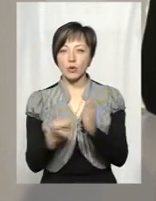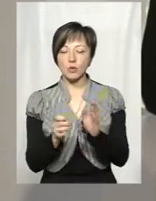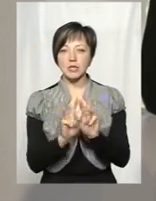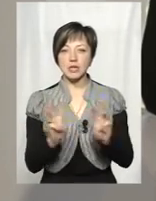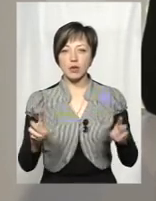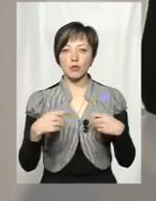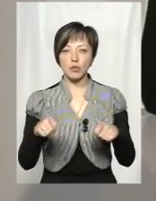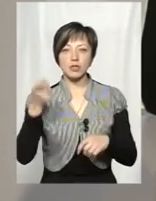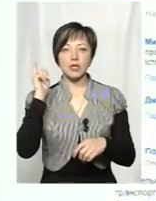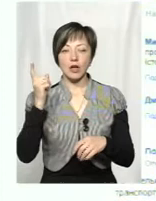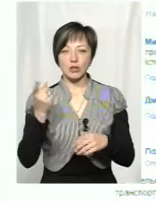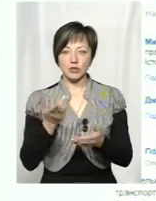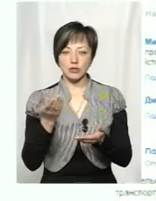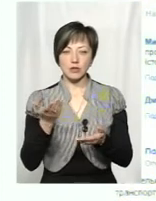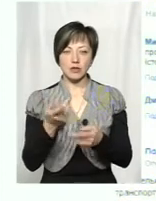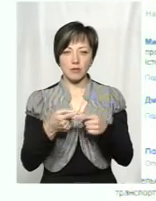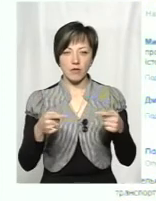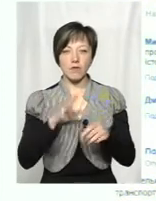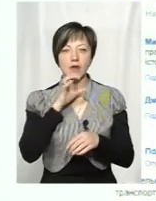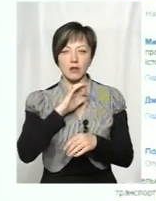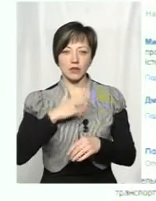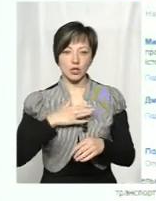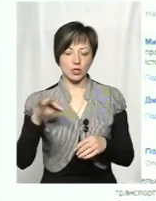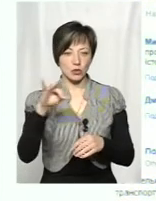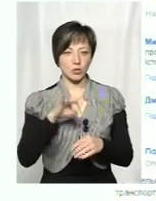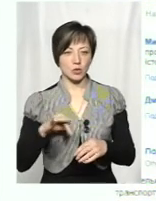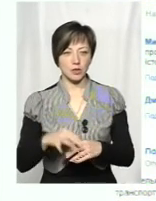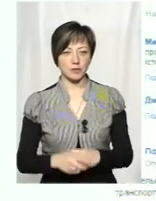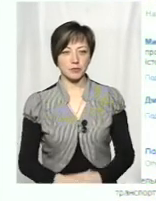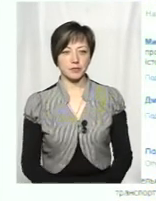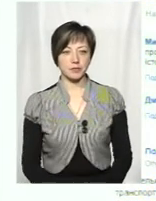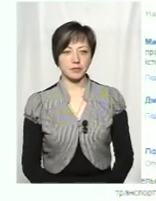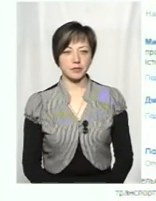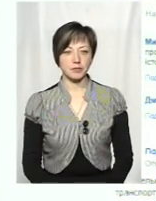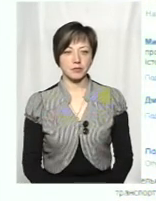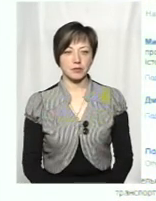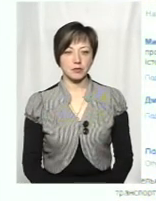продажу старожитностей, які, ймовірно, вкрадені у нашій історії? Нашої історії?